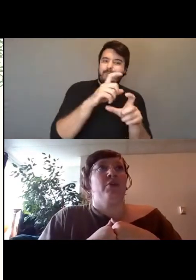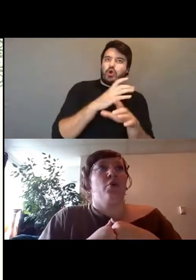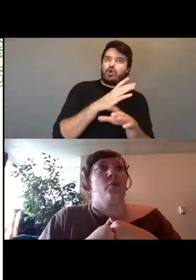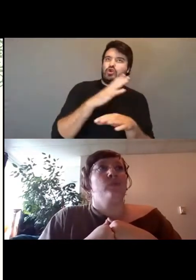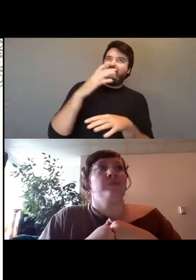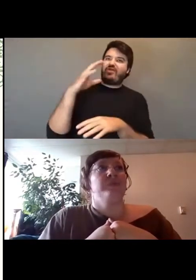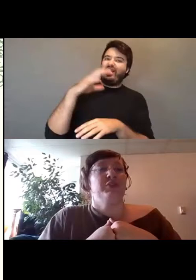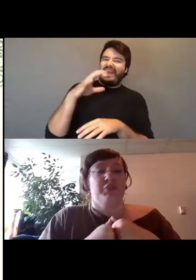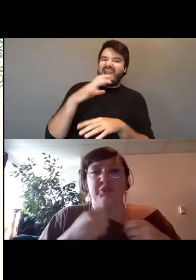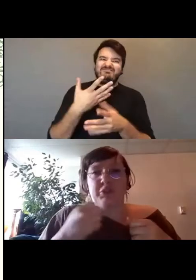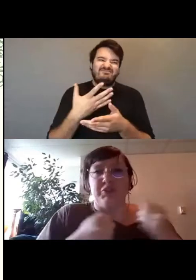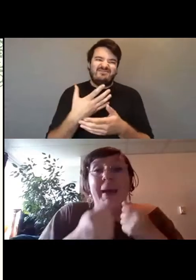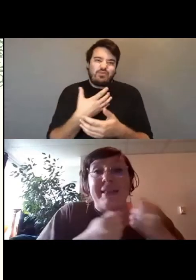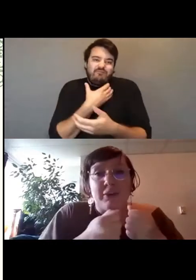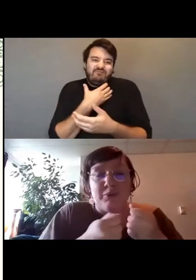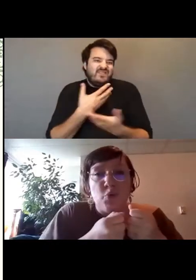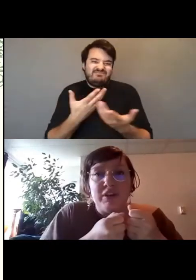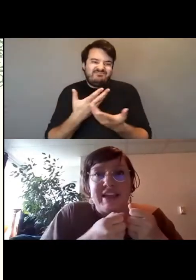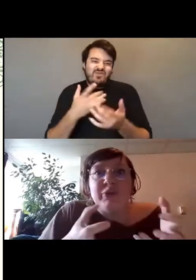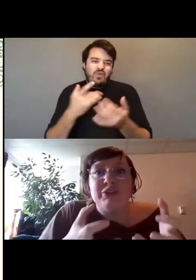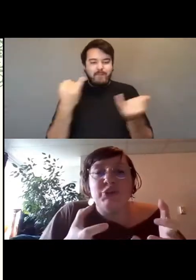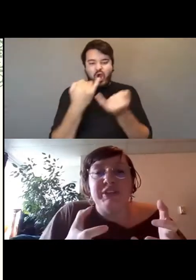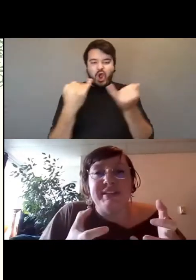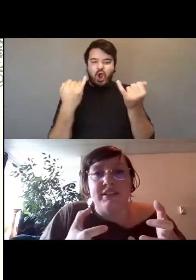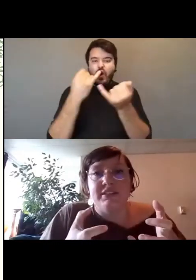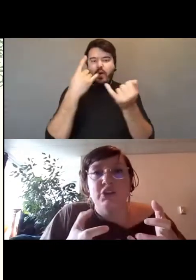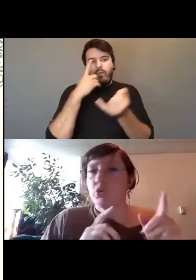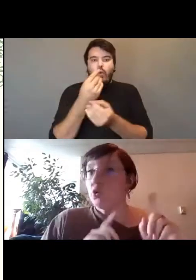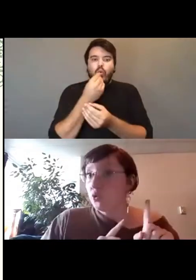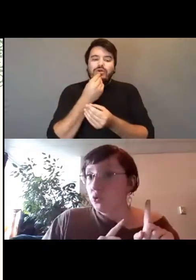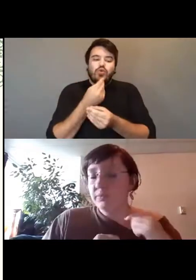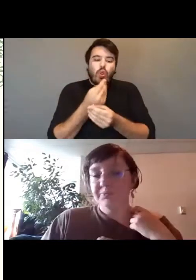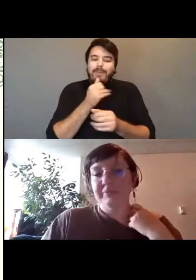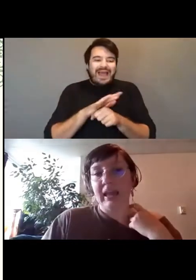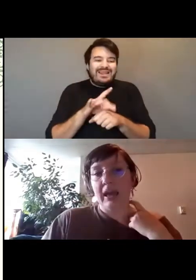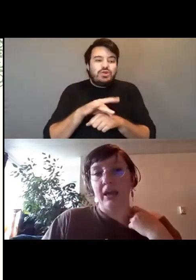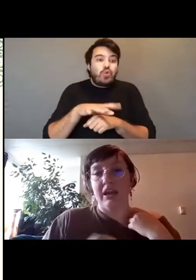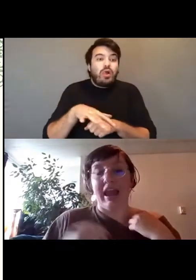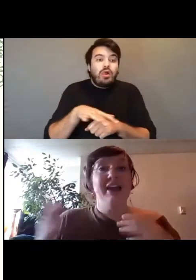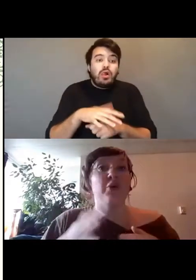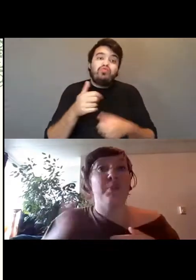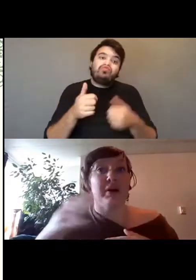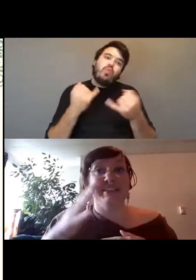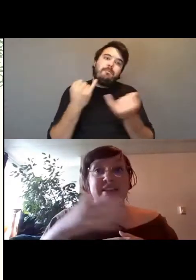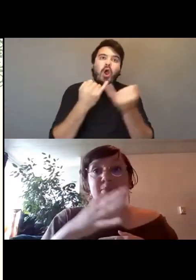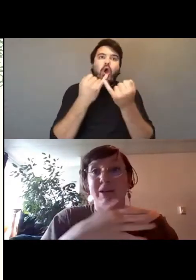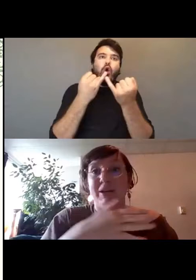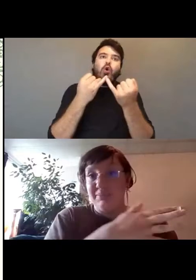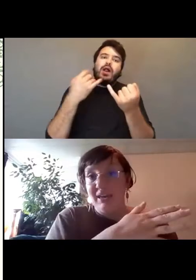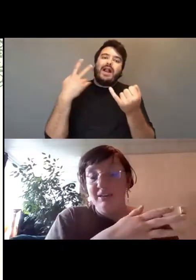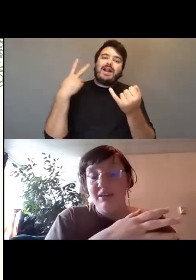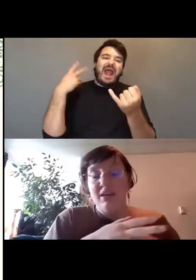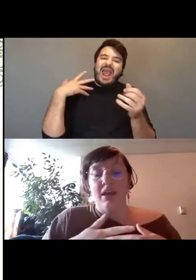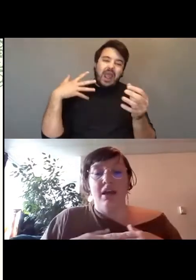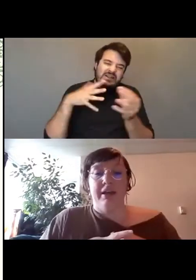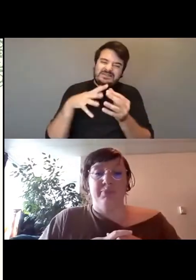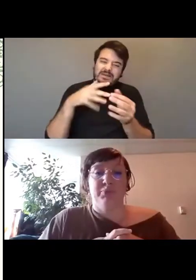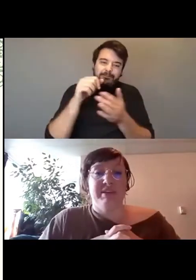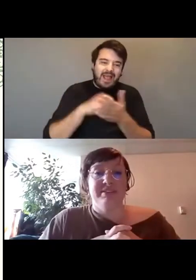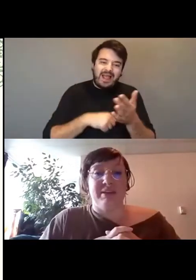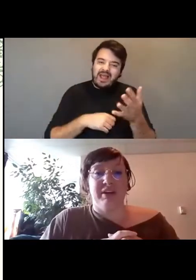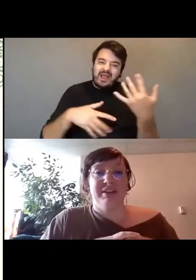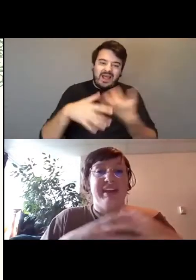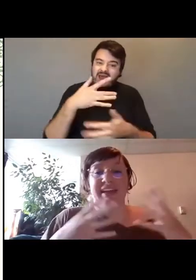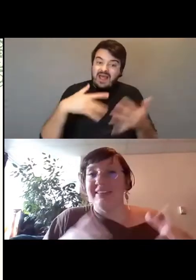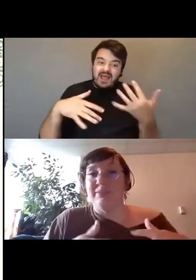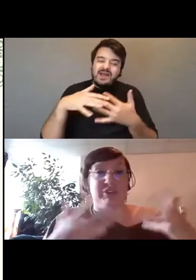ils vont se battre pour la nourriture qui est dans le sol ou l'air va passer bien. Et puis,